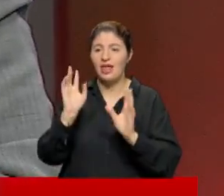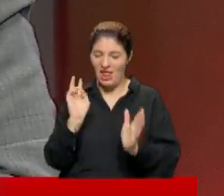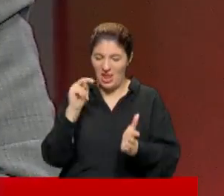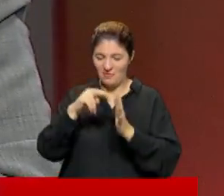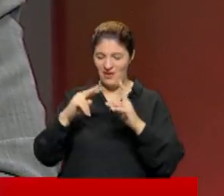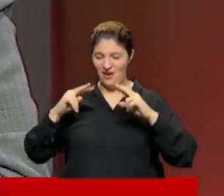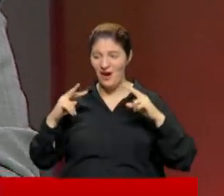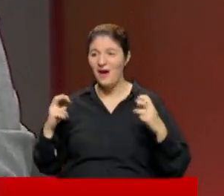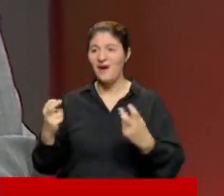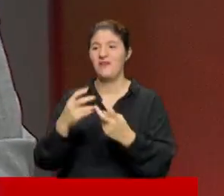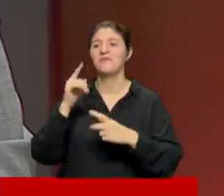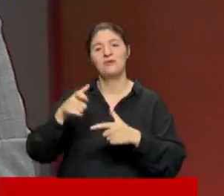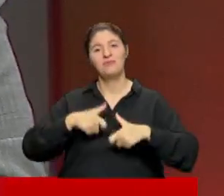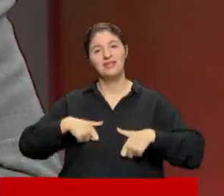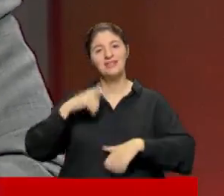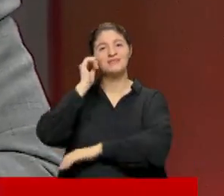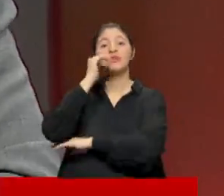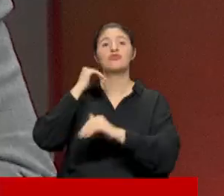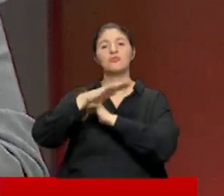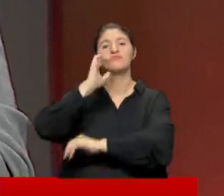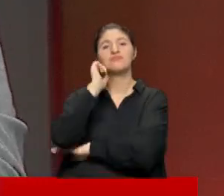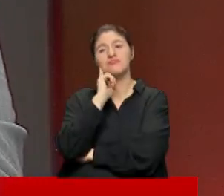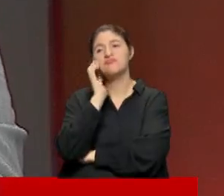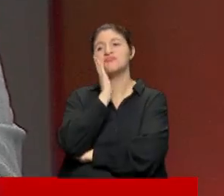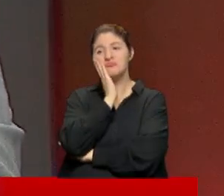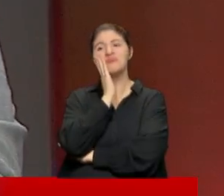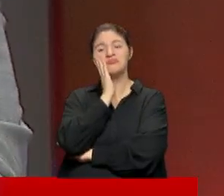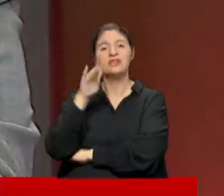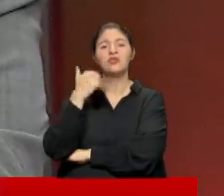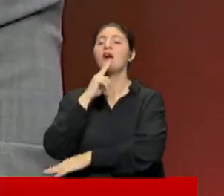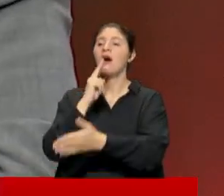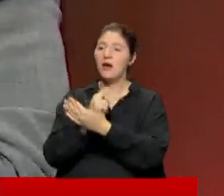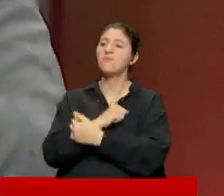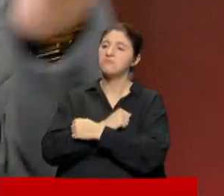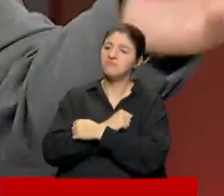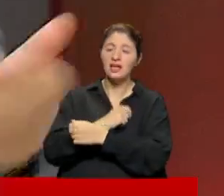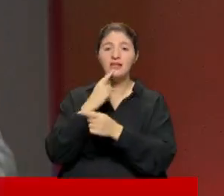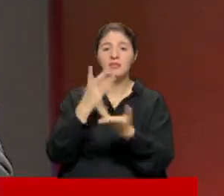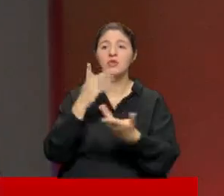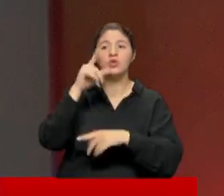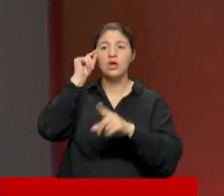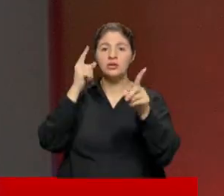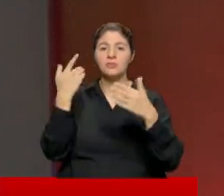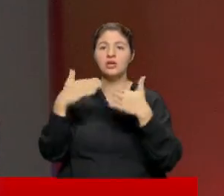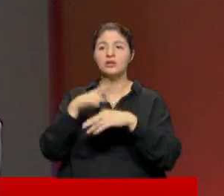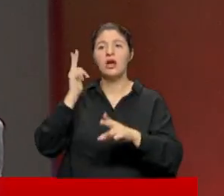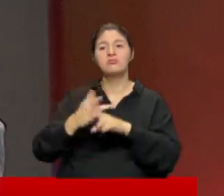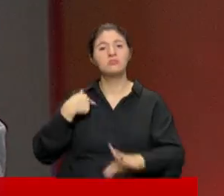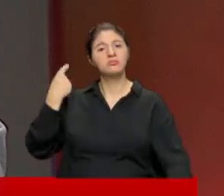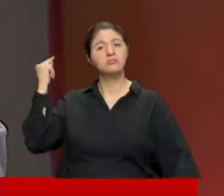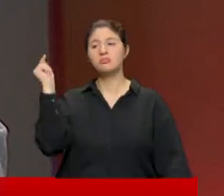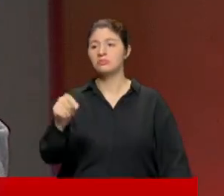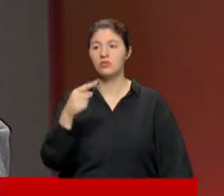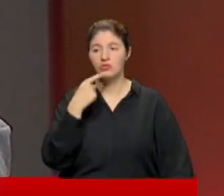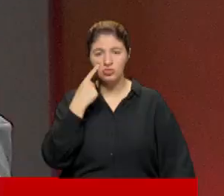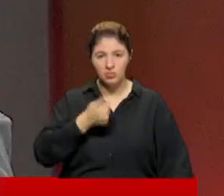çıksalar televizyona da bu millet dinlese dinledikten sonra kararını verse mesela Yunanistan'a bir gece ansın gelebiliriz diyor